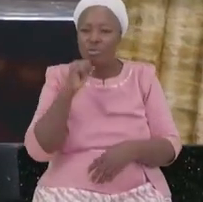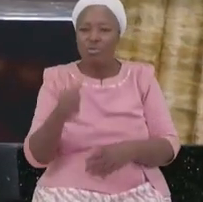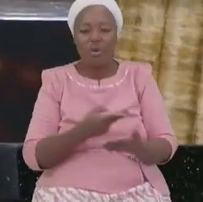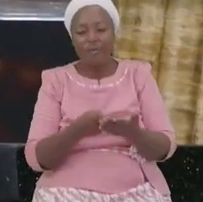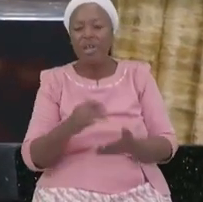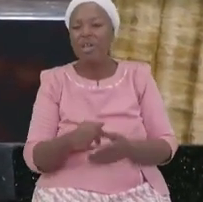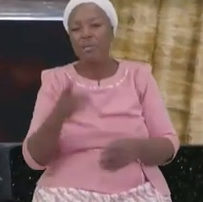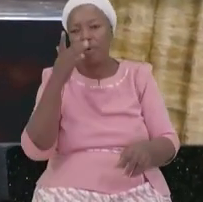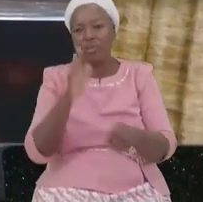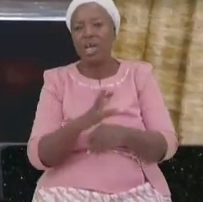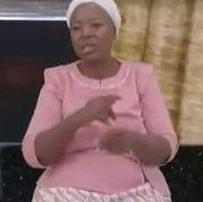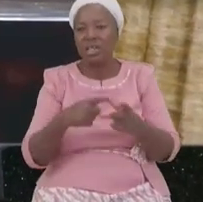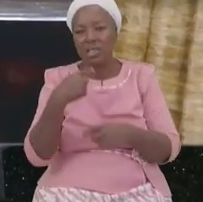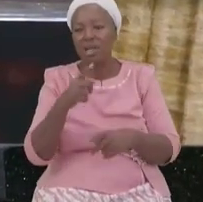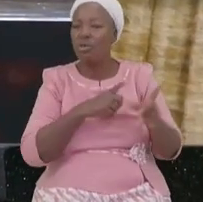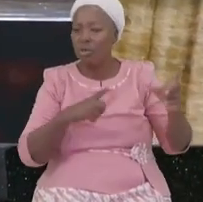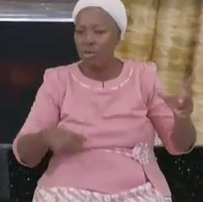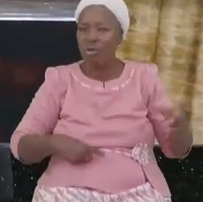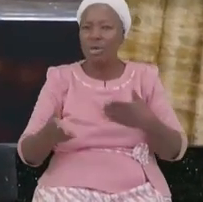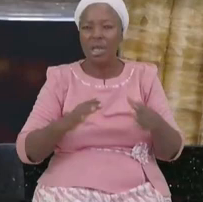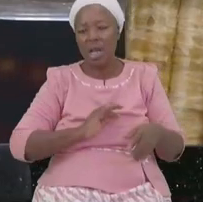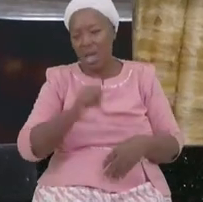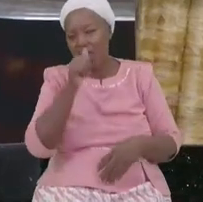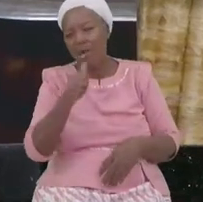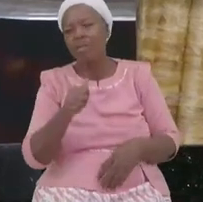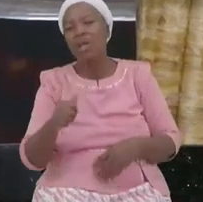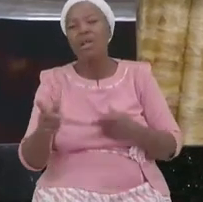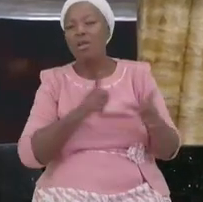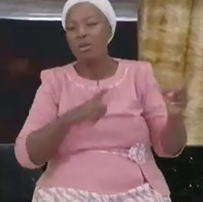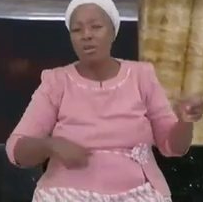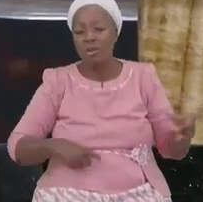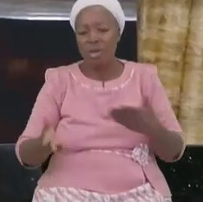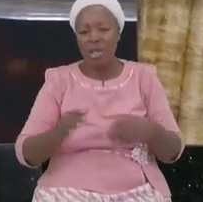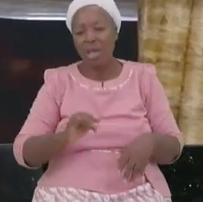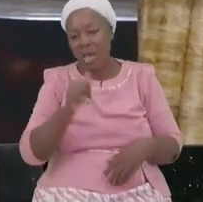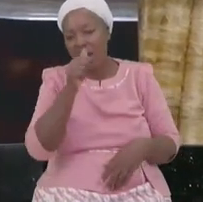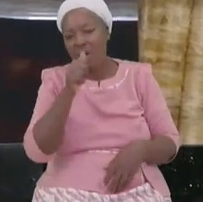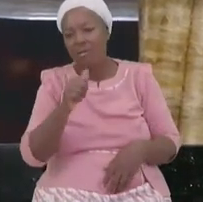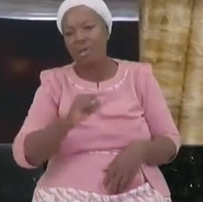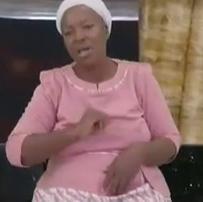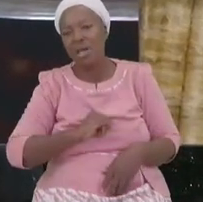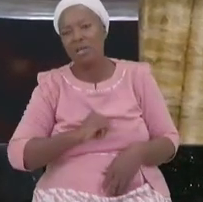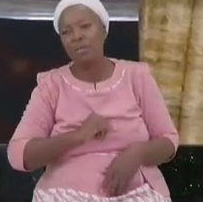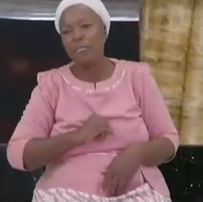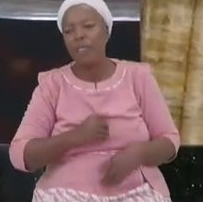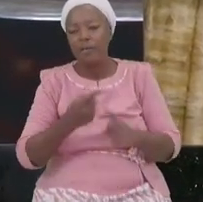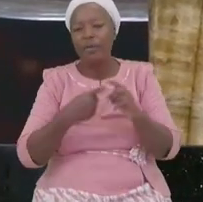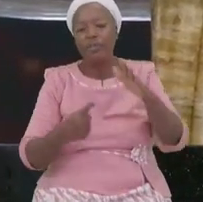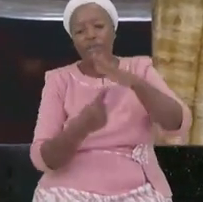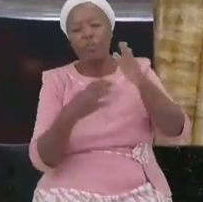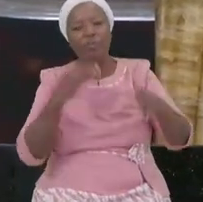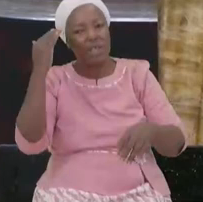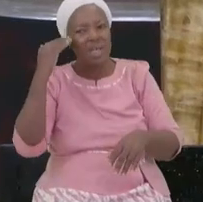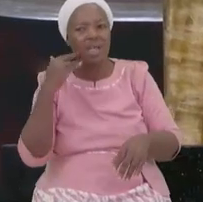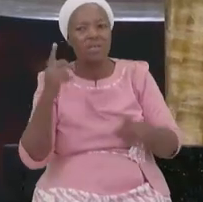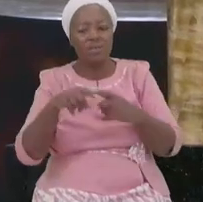et dis, Seigneur, me voici. Seigneur, me voici. De la plante de la tête jusqu'à la plante de